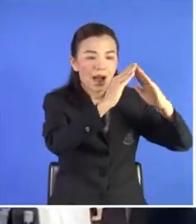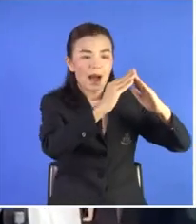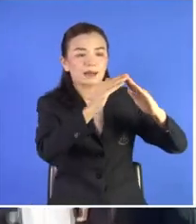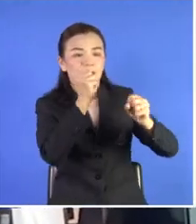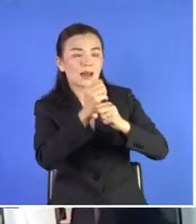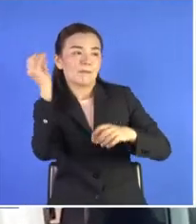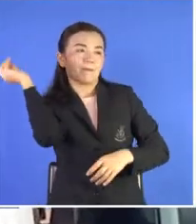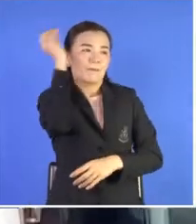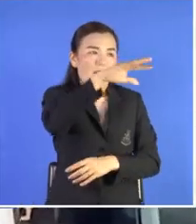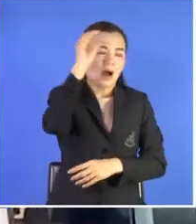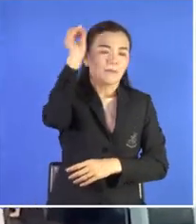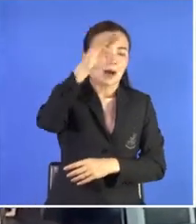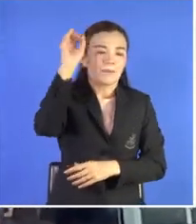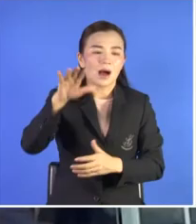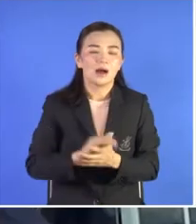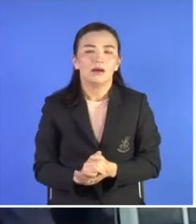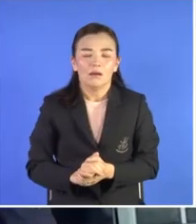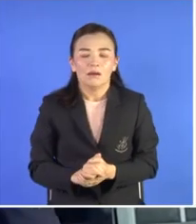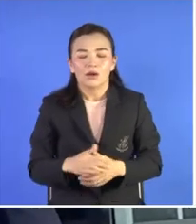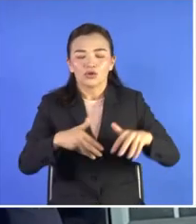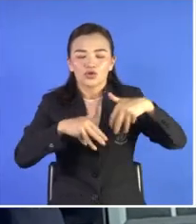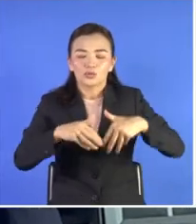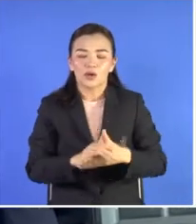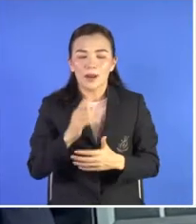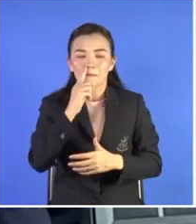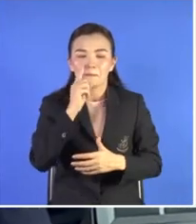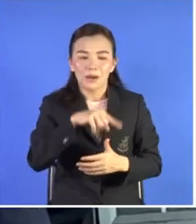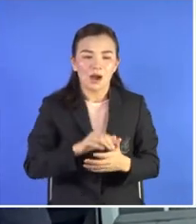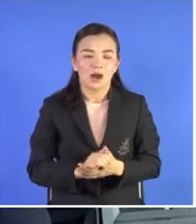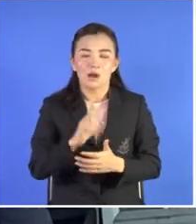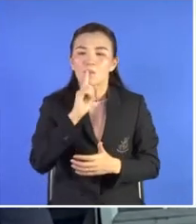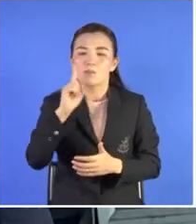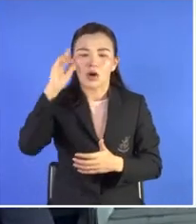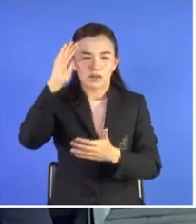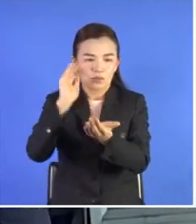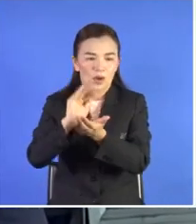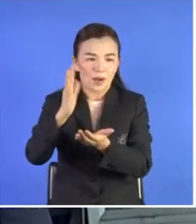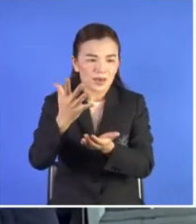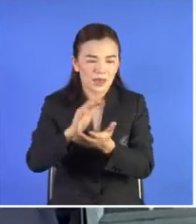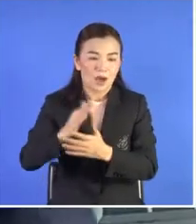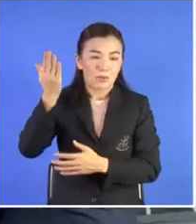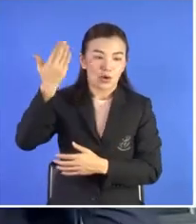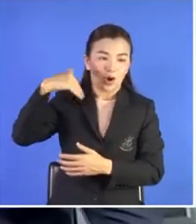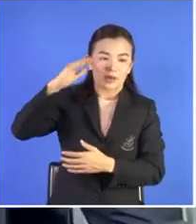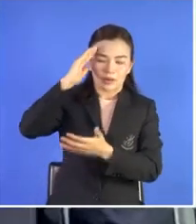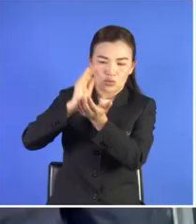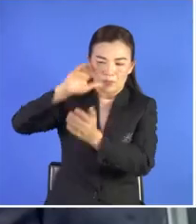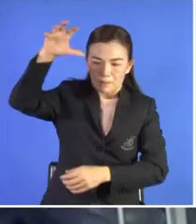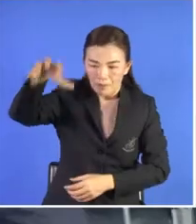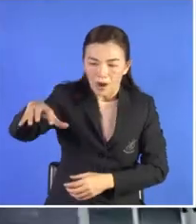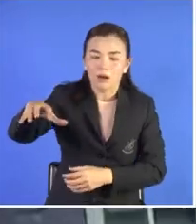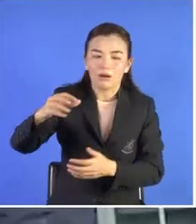าวบ้านเขาไม่อยากมีปัญหาด้วยก็เลยไม่เคยแจ้งตำรวจก่อนหน้านี้ยังเคยเอาขวดเบียร์ไปขว้างใส่โรงพักบึง 3,000 ด้วยนะคะครั้งล่